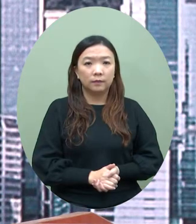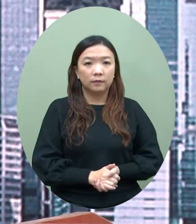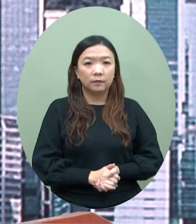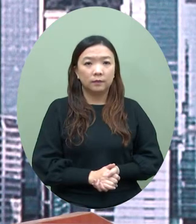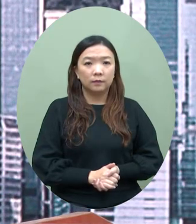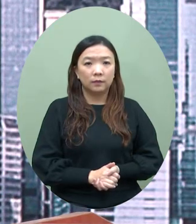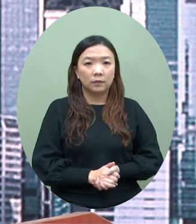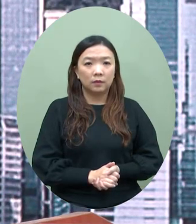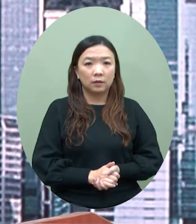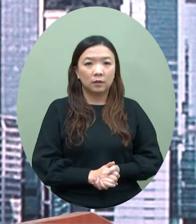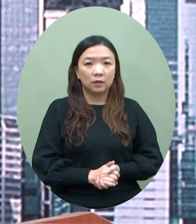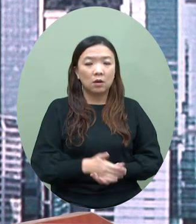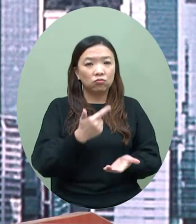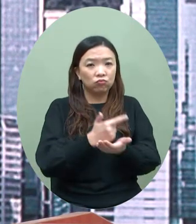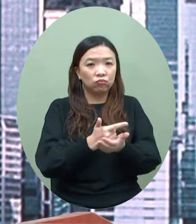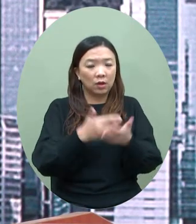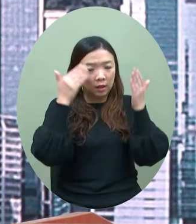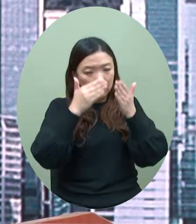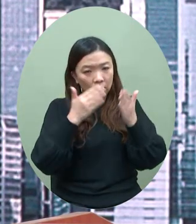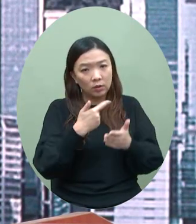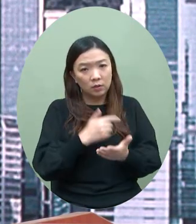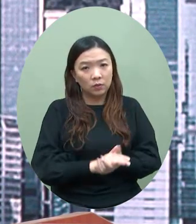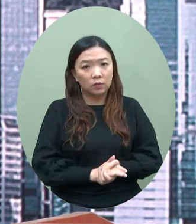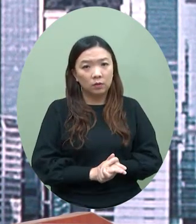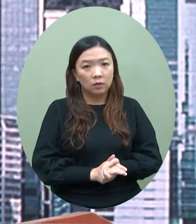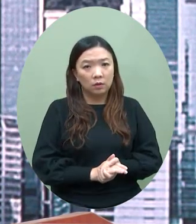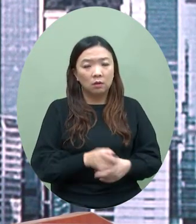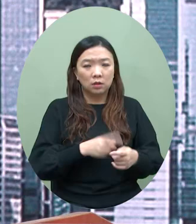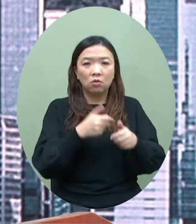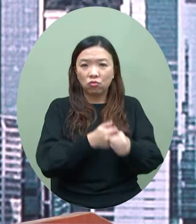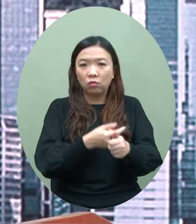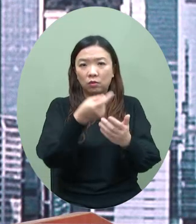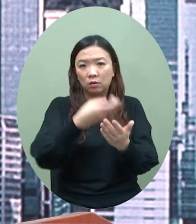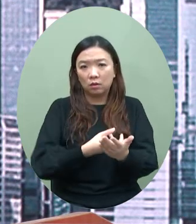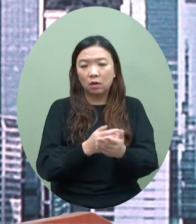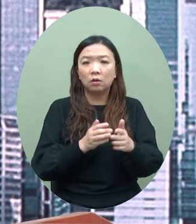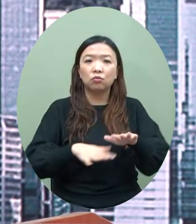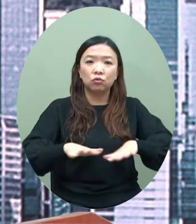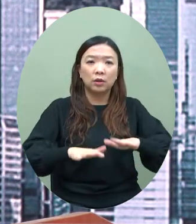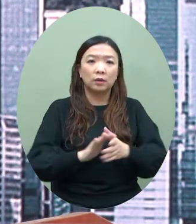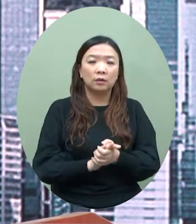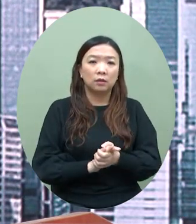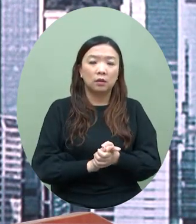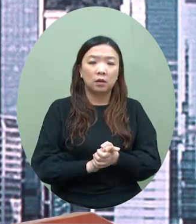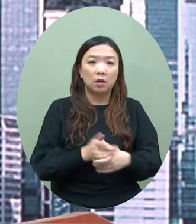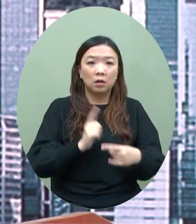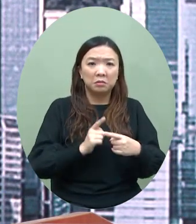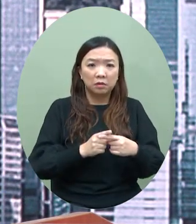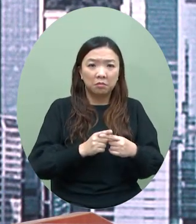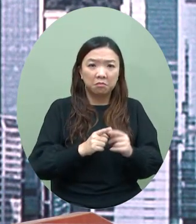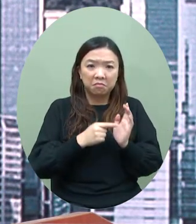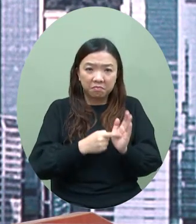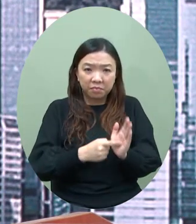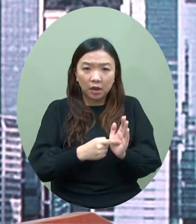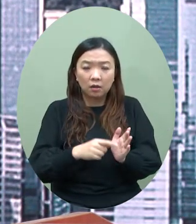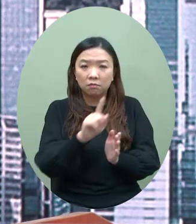去留意的。所以基本上呢都是按這個原則呢這樣來去處理。你有具體的情景呢，我相信也都